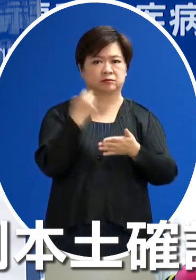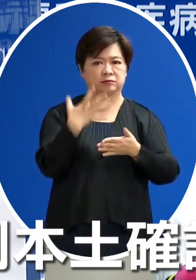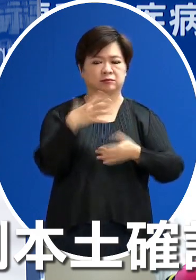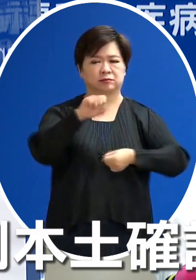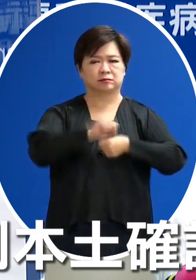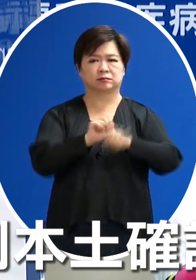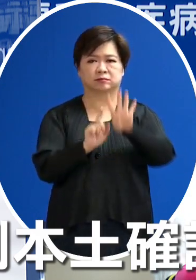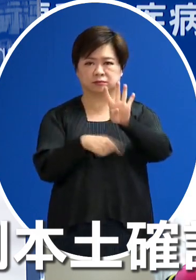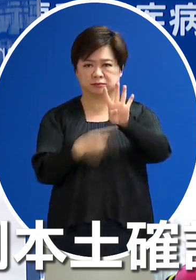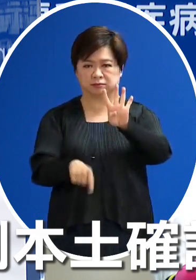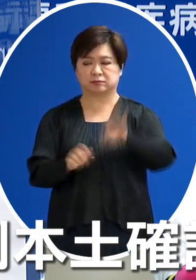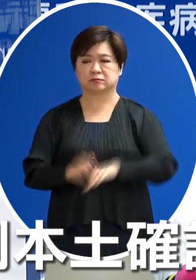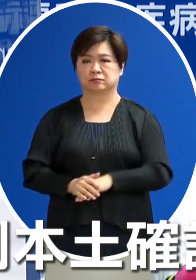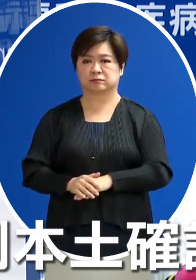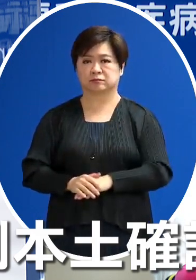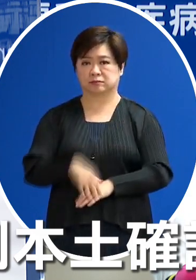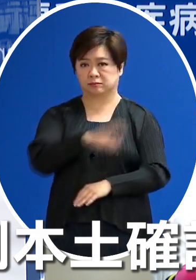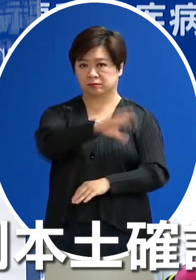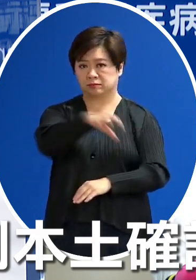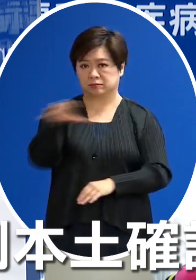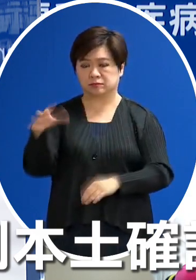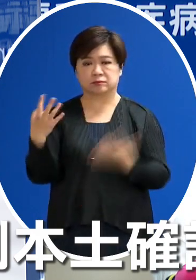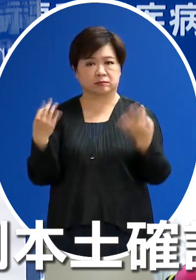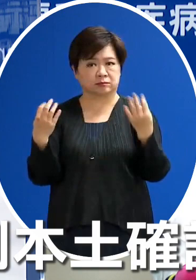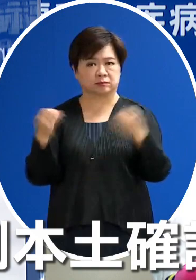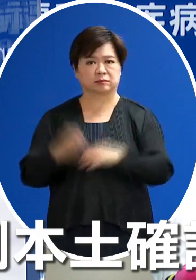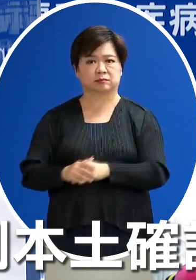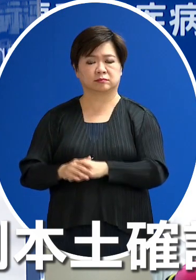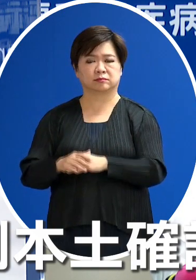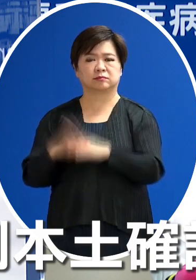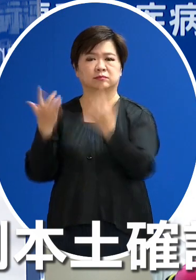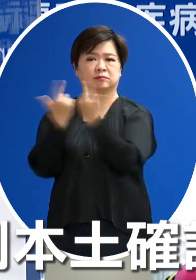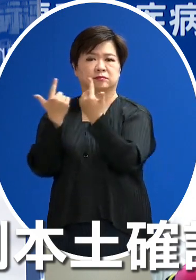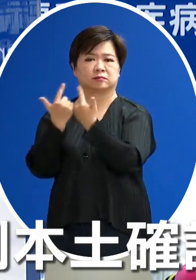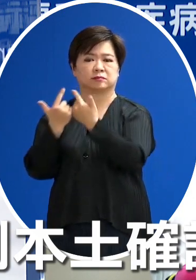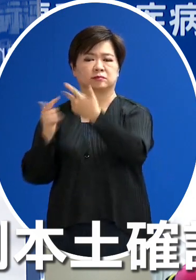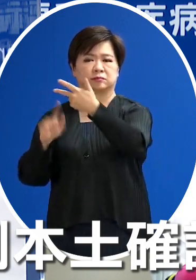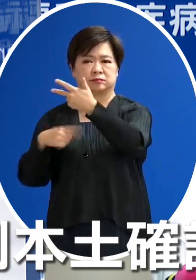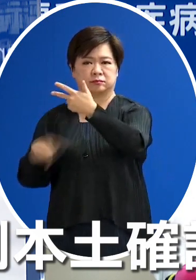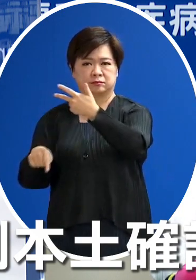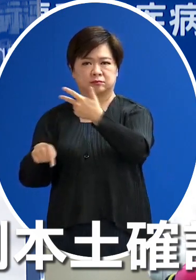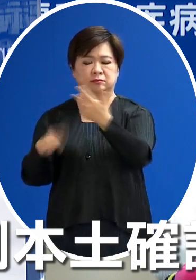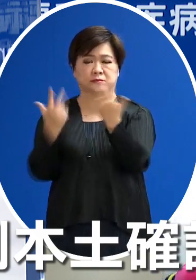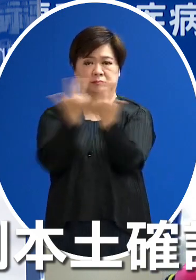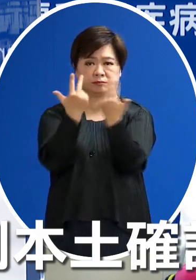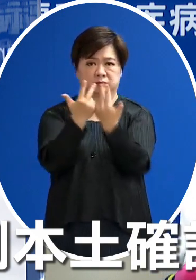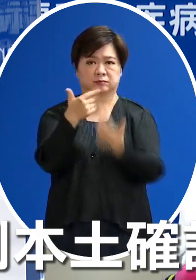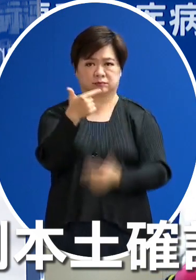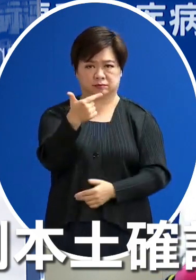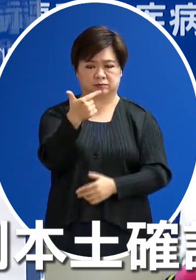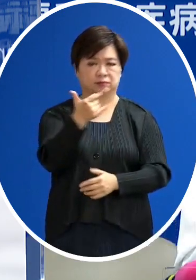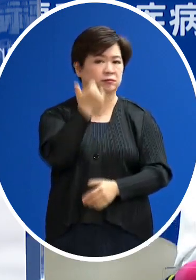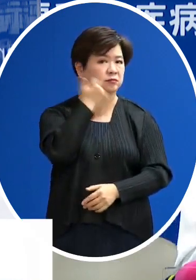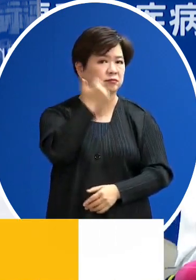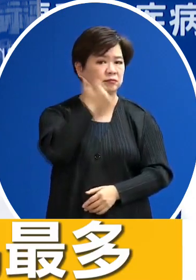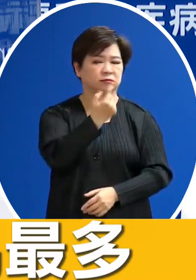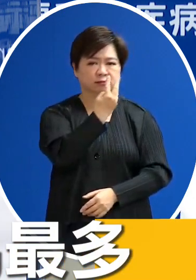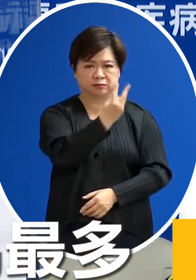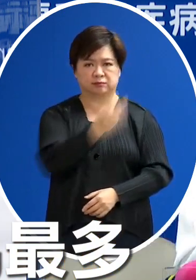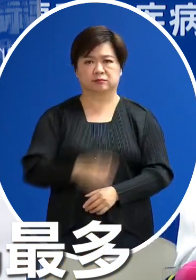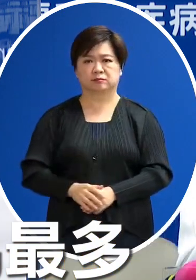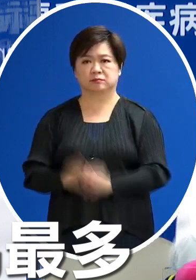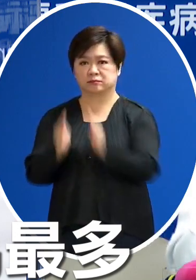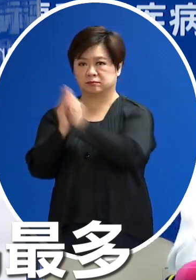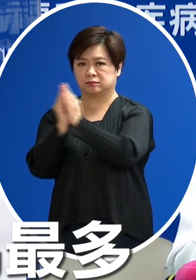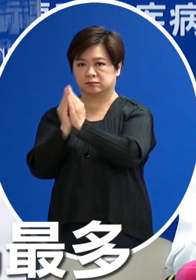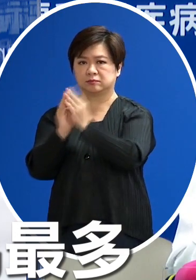4名。那以县市的分布哈，那主要是台北市有7名，新北市有6名，基隆市3名哈，